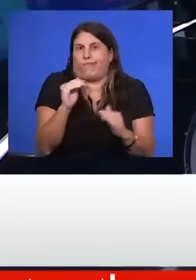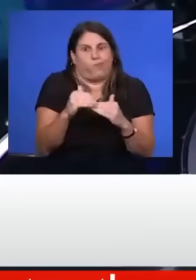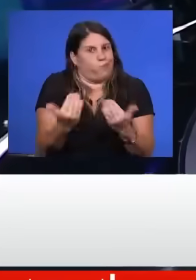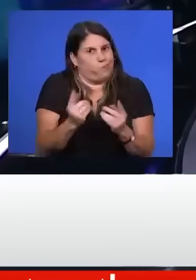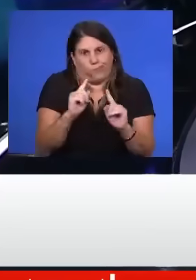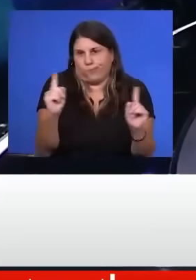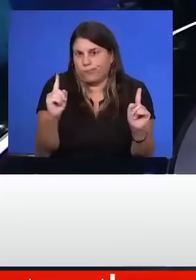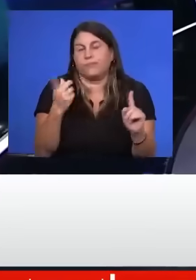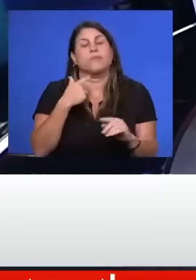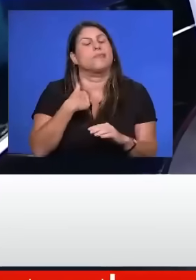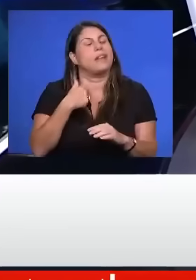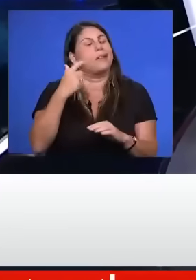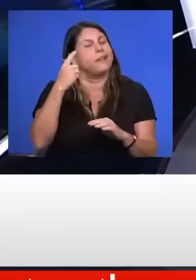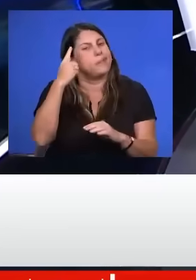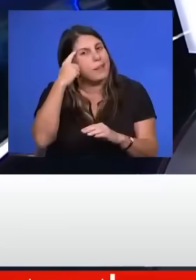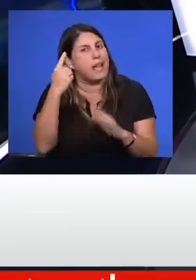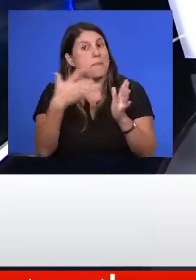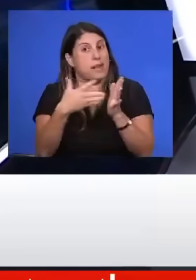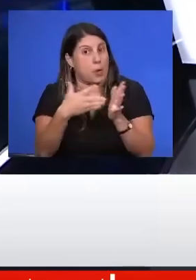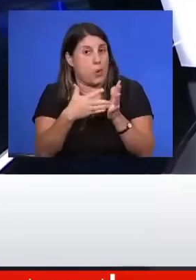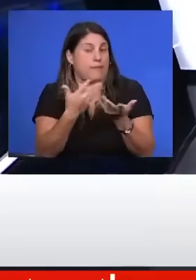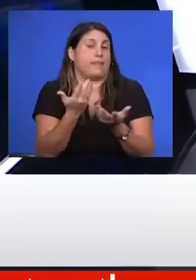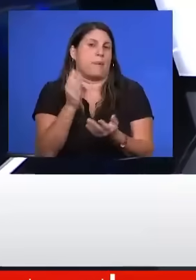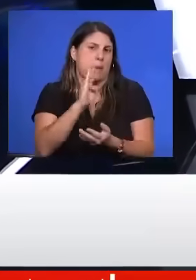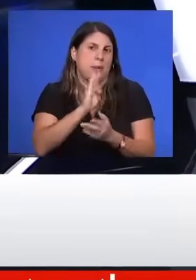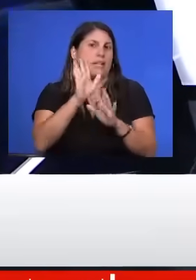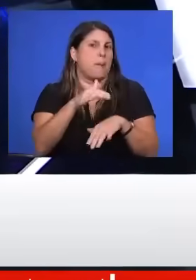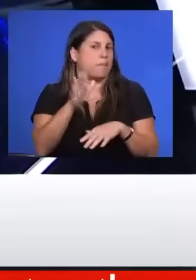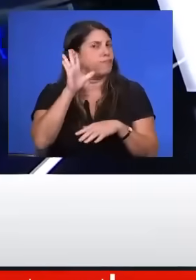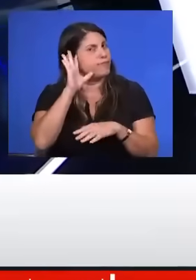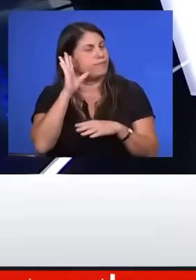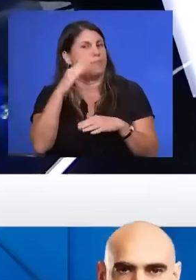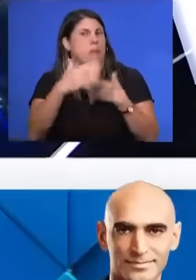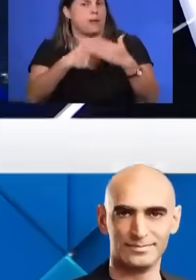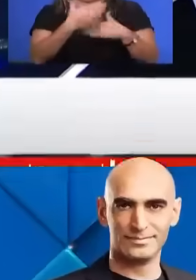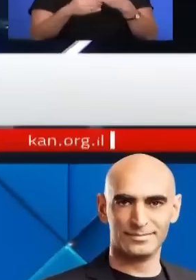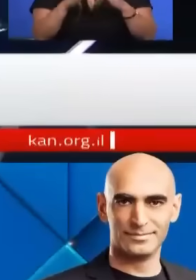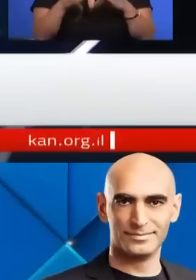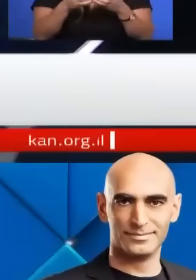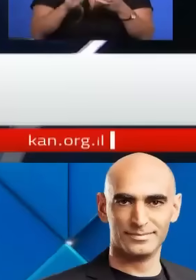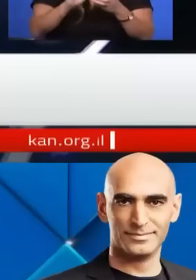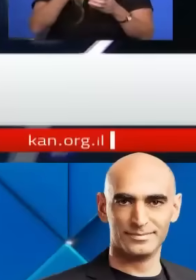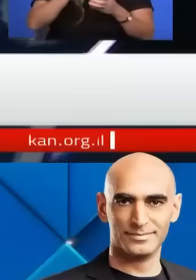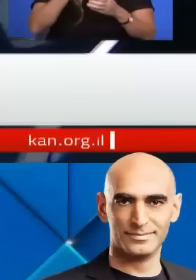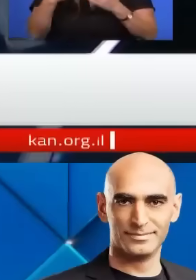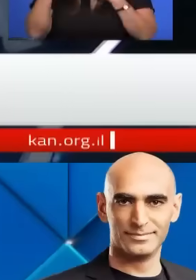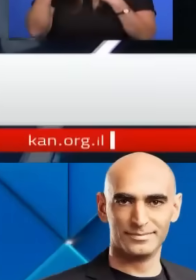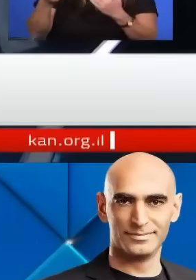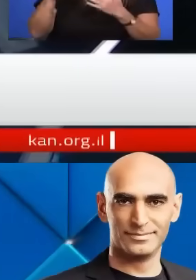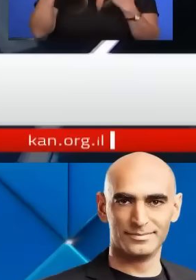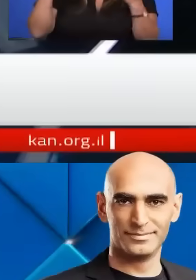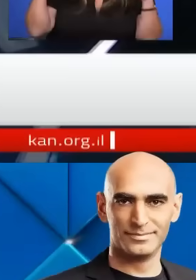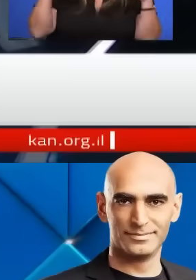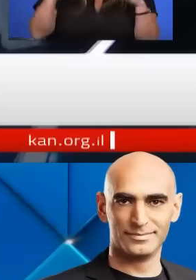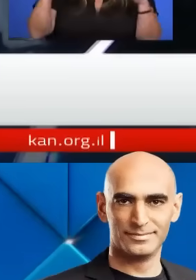הביקורת הזאת נתניהו ישמע גם במהלך הקבינט המורחב בעוד זמן כזה. סולימן, תודה. יש הרבה לחץ מדיני, לא רק מכיוון ארצות